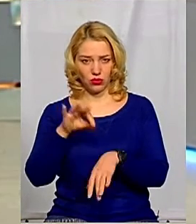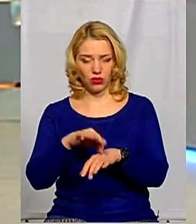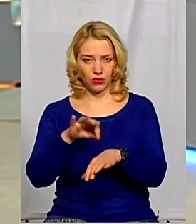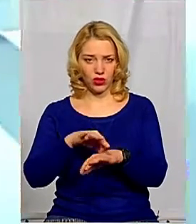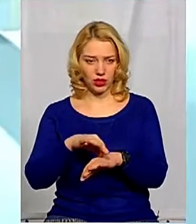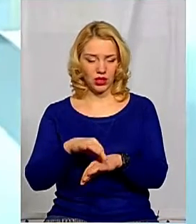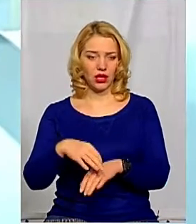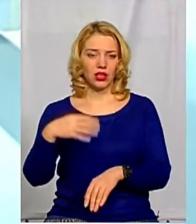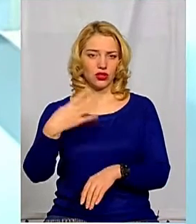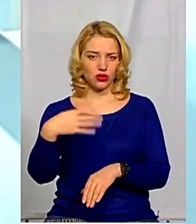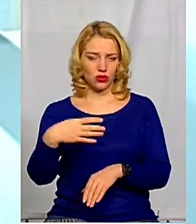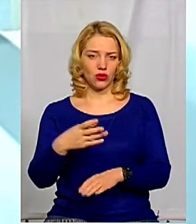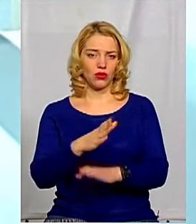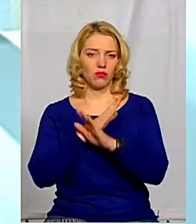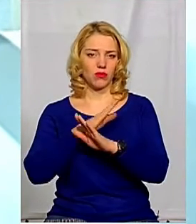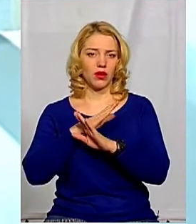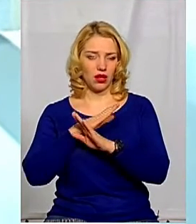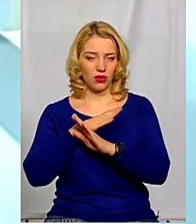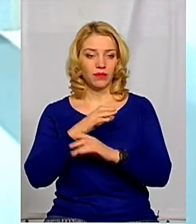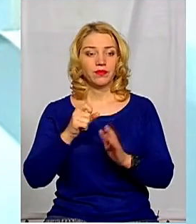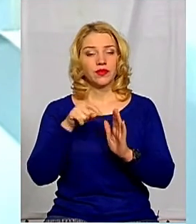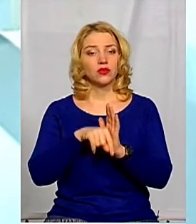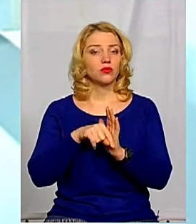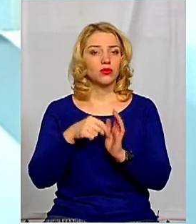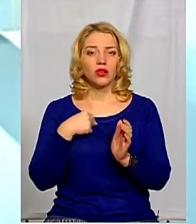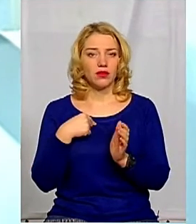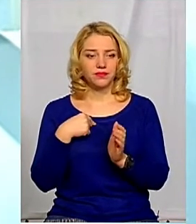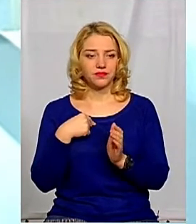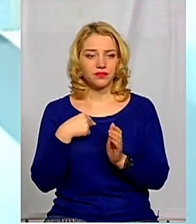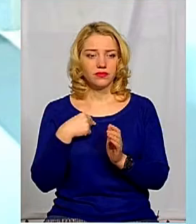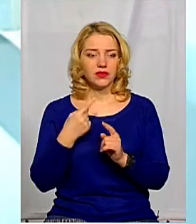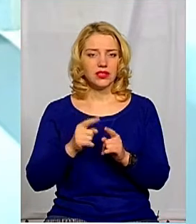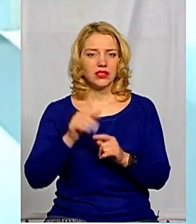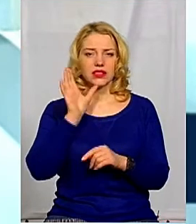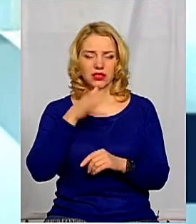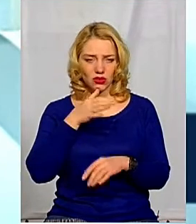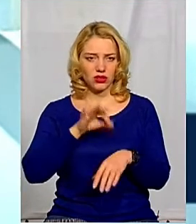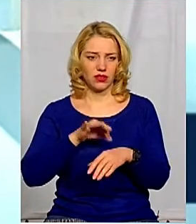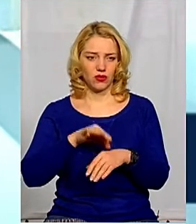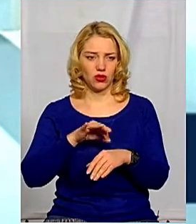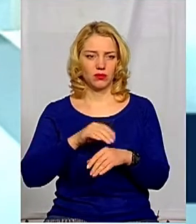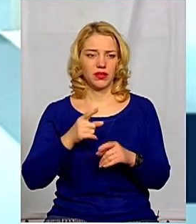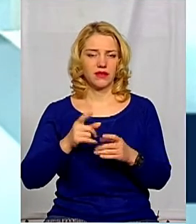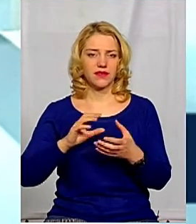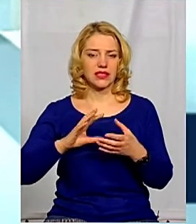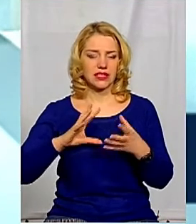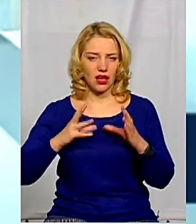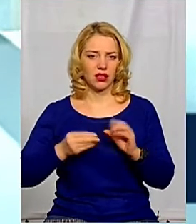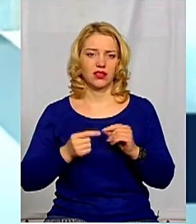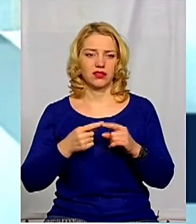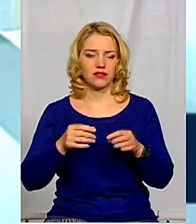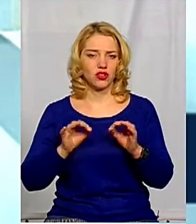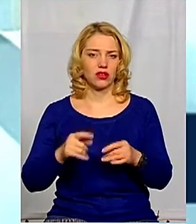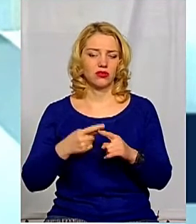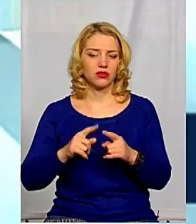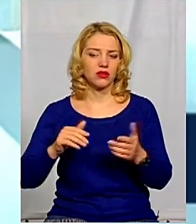з кожних ста захворівших 40 помирає. Тобто це дуже серйозна хвороба. І взагалі, звичайно, це